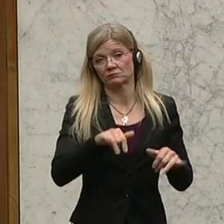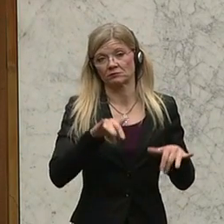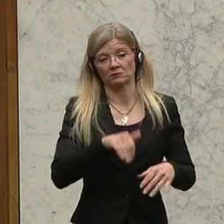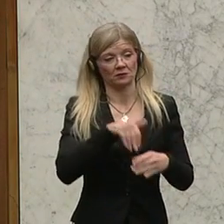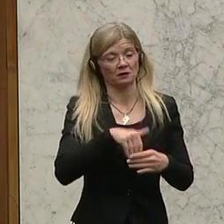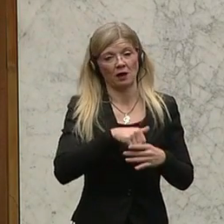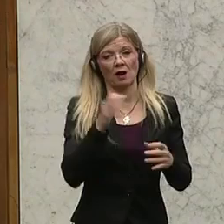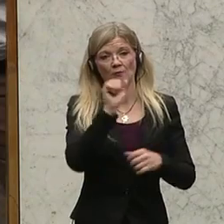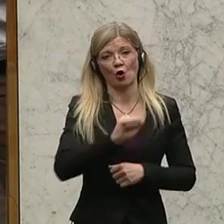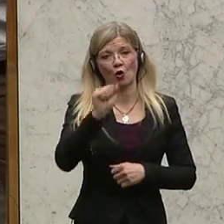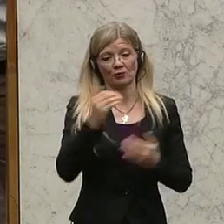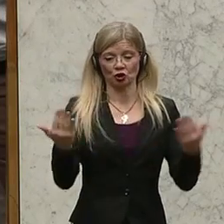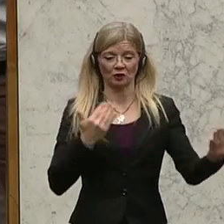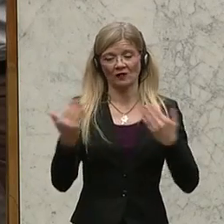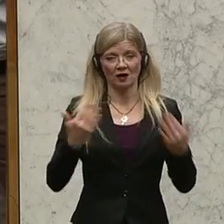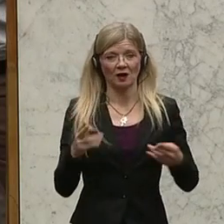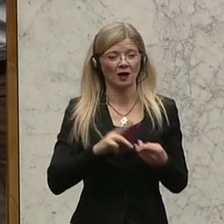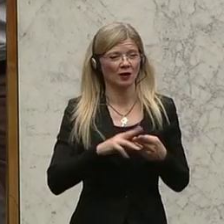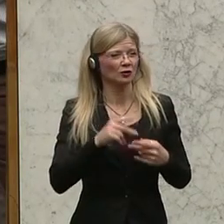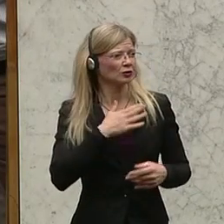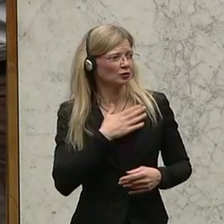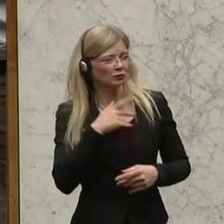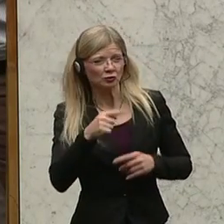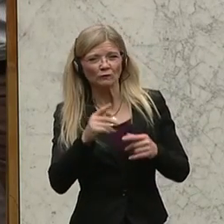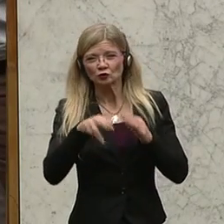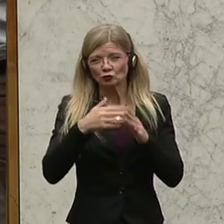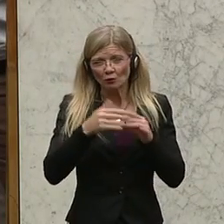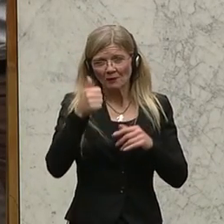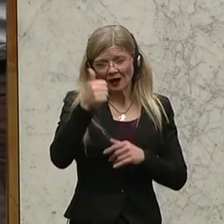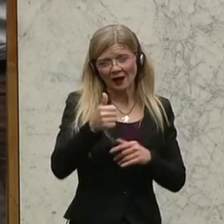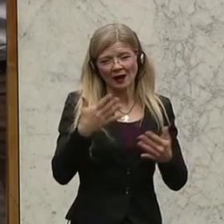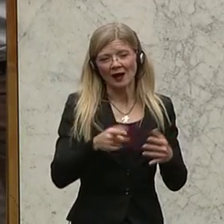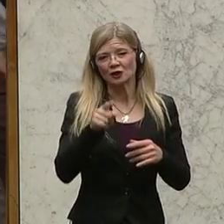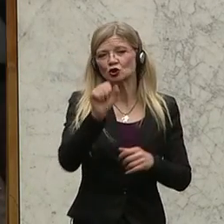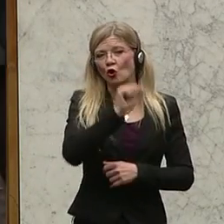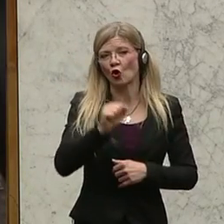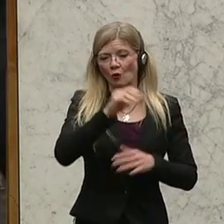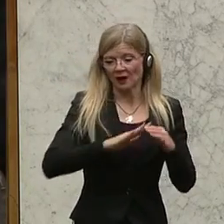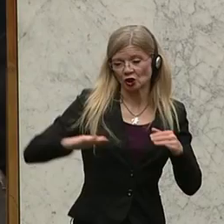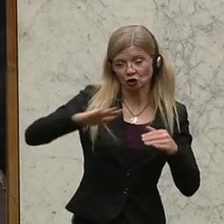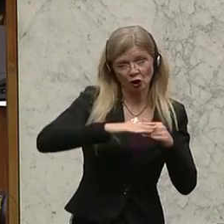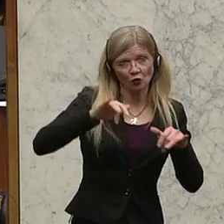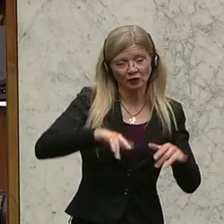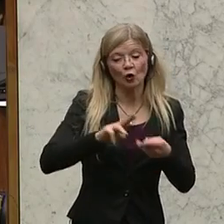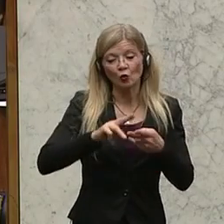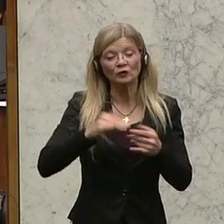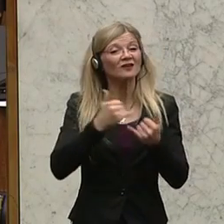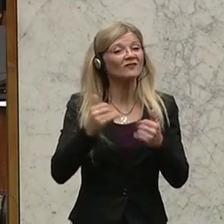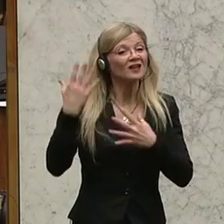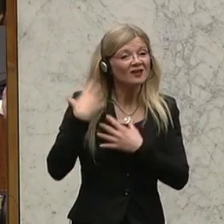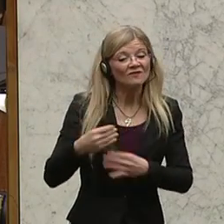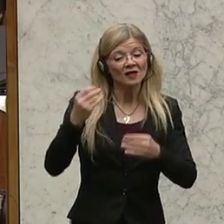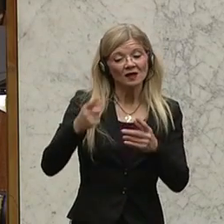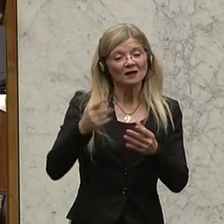Nummer eins in der Europäischen Union, ebenso bei den Recyclingraten, da sind wir Nummer eins